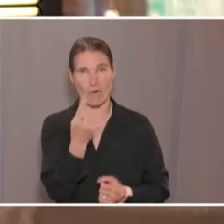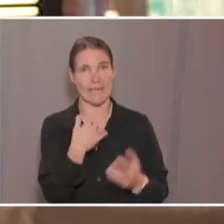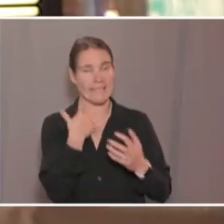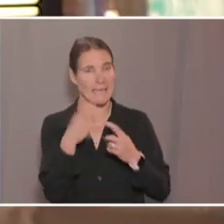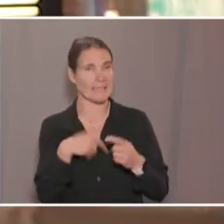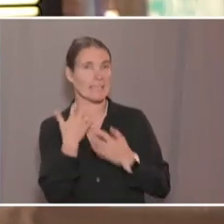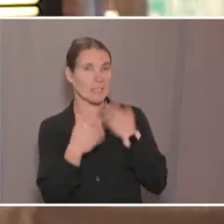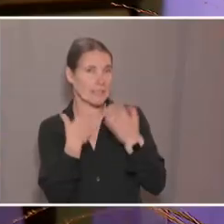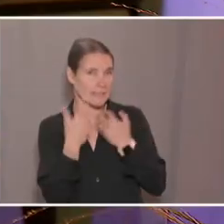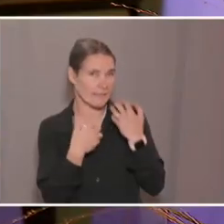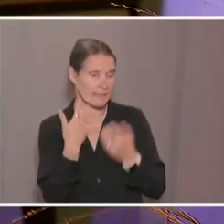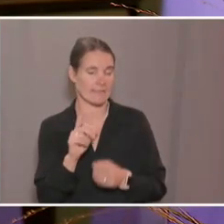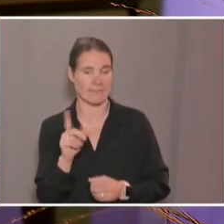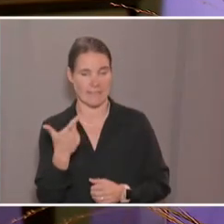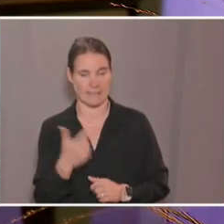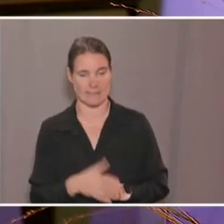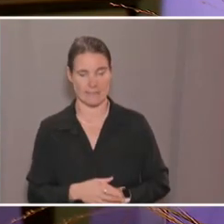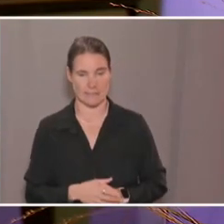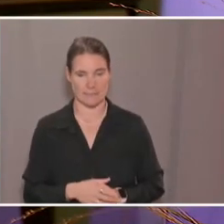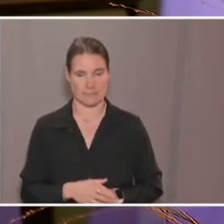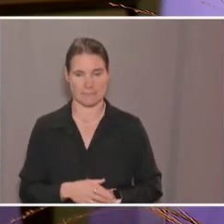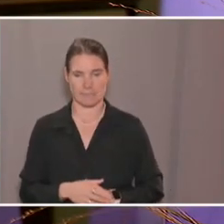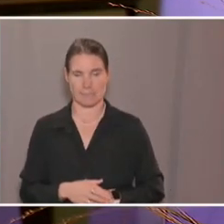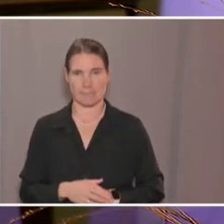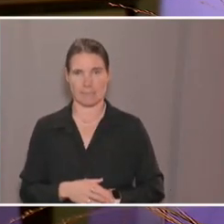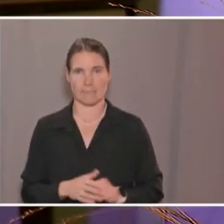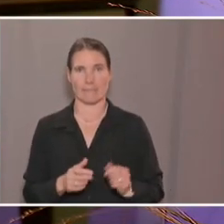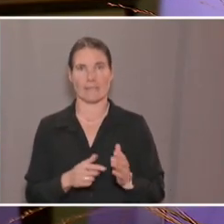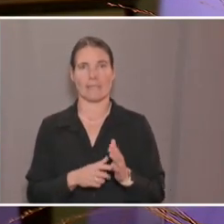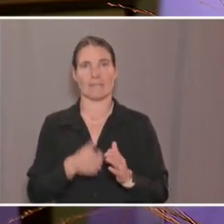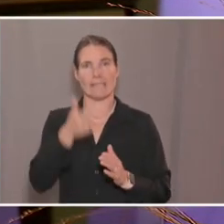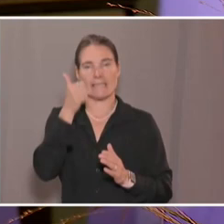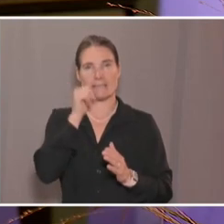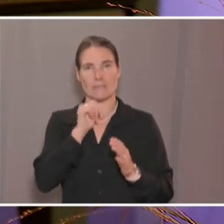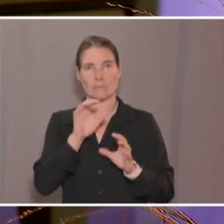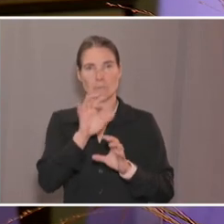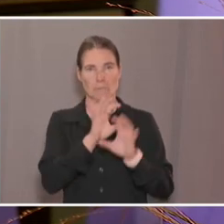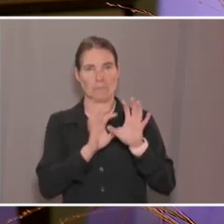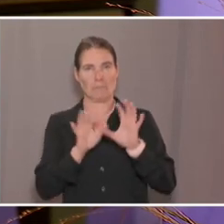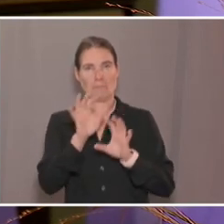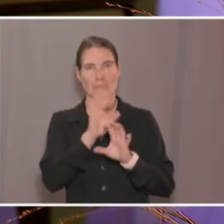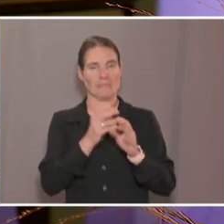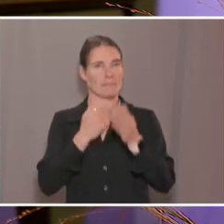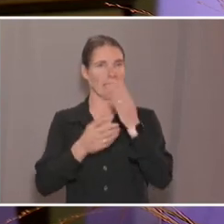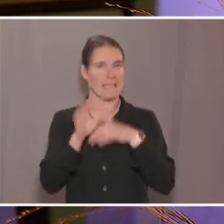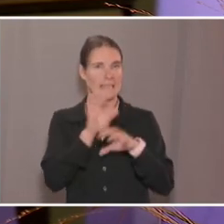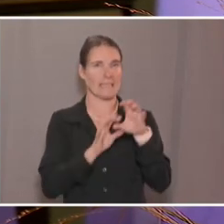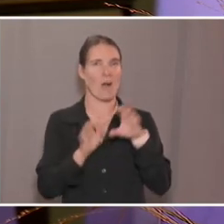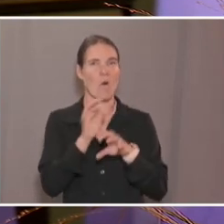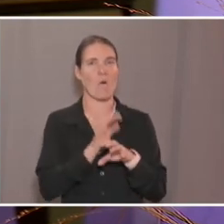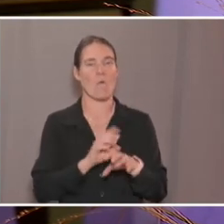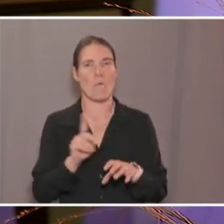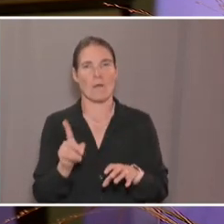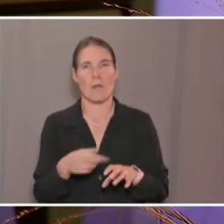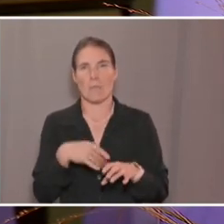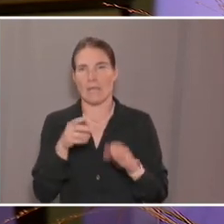erzählen. Zweitens, gerade weil wir gestern so grau waren, haben wir allen Anlass, unsere Buntheit, die wir